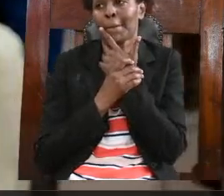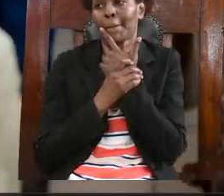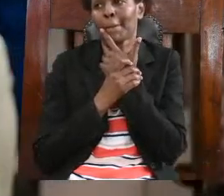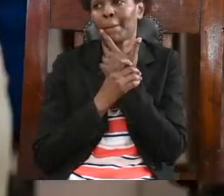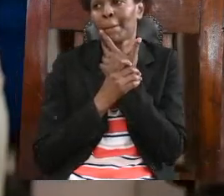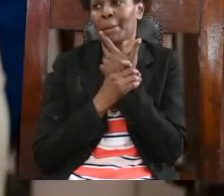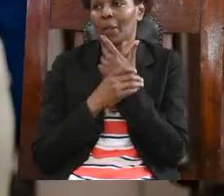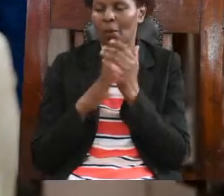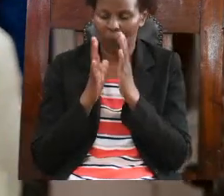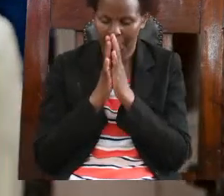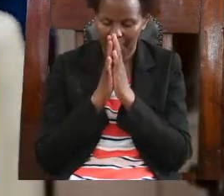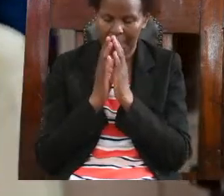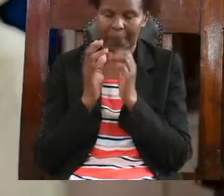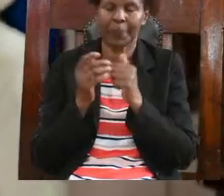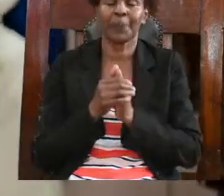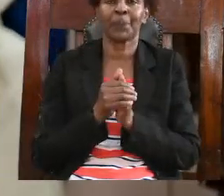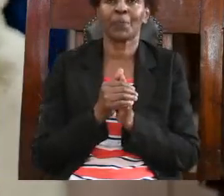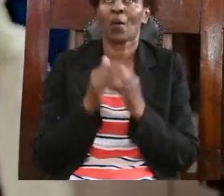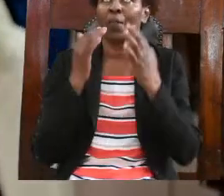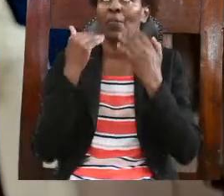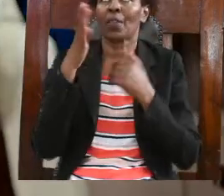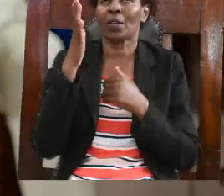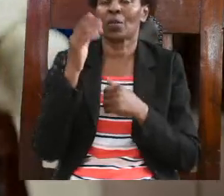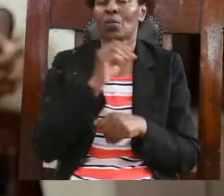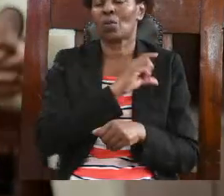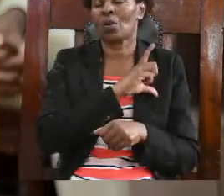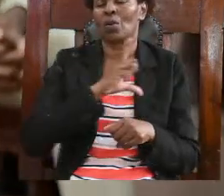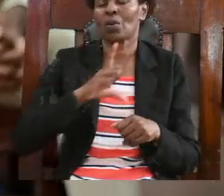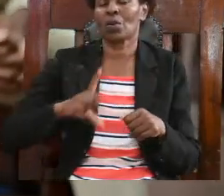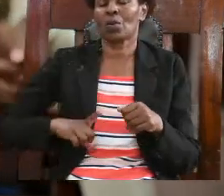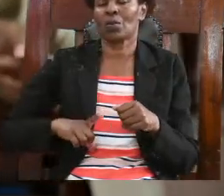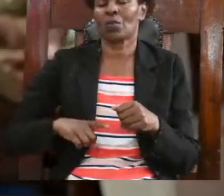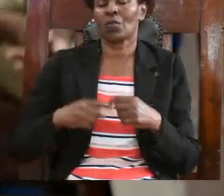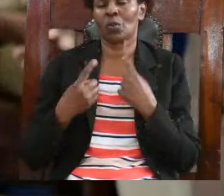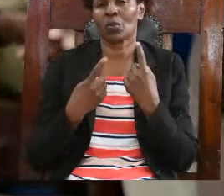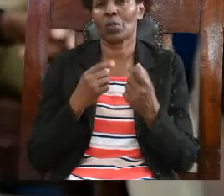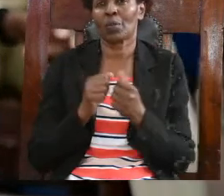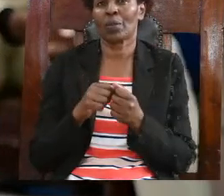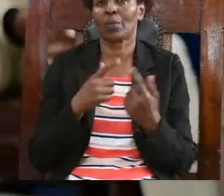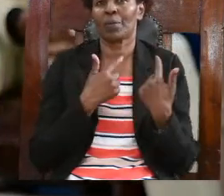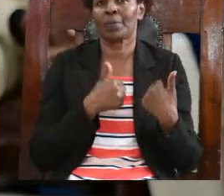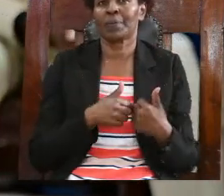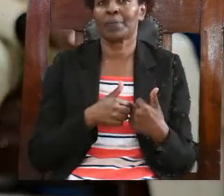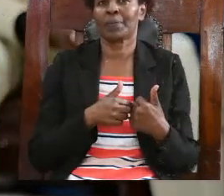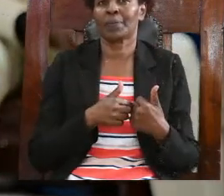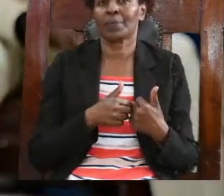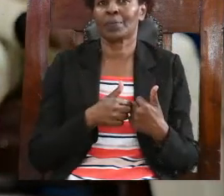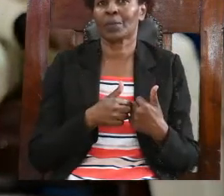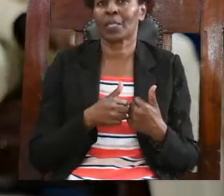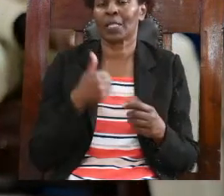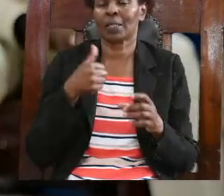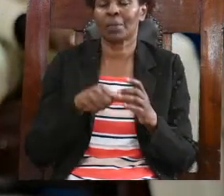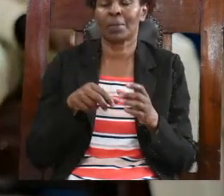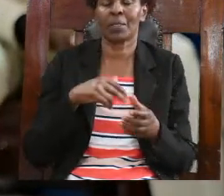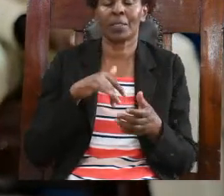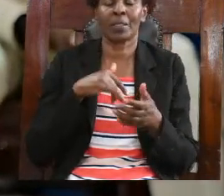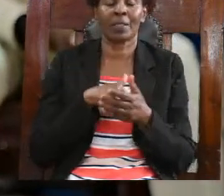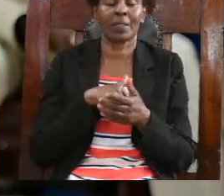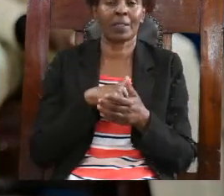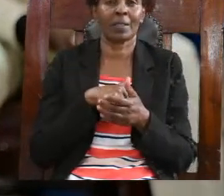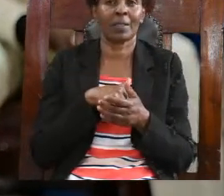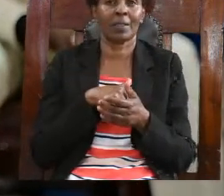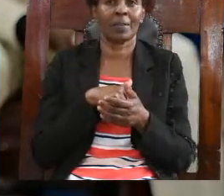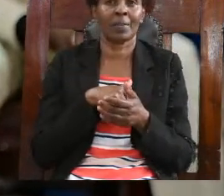Na tuombe. Tunakushukuru sana Mwenyezi Mungu kwa kunena na mioyo yetu na kutukumbusha ya